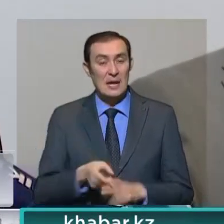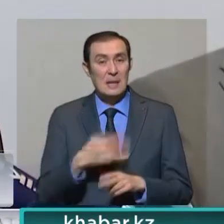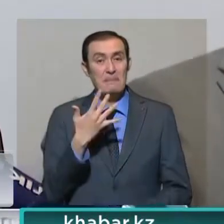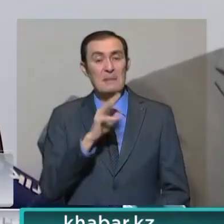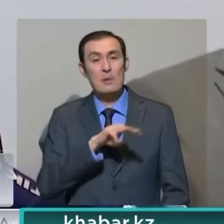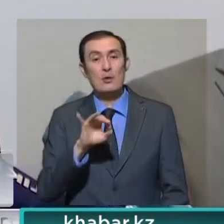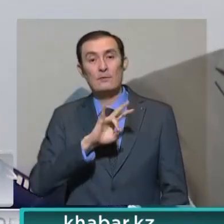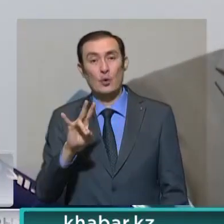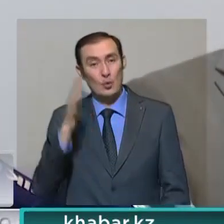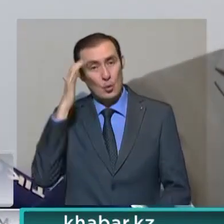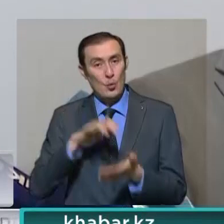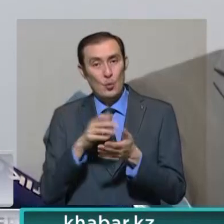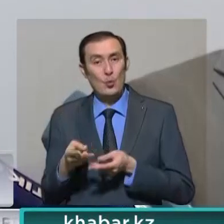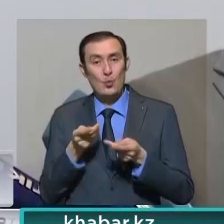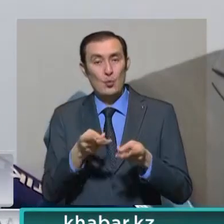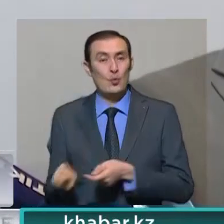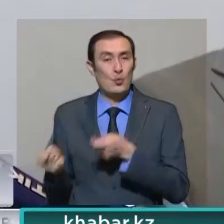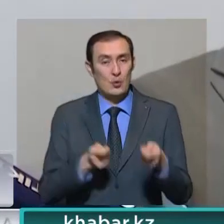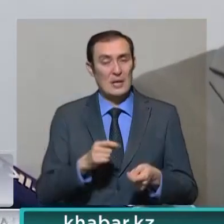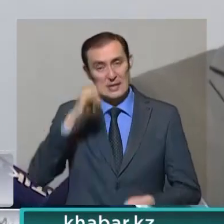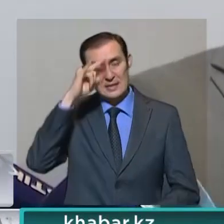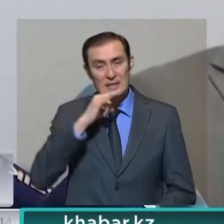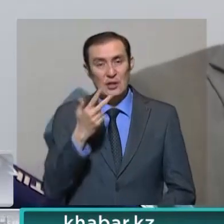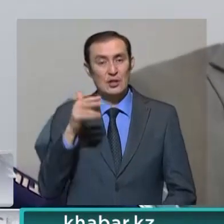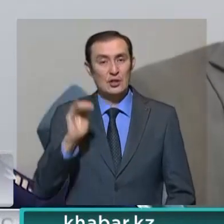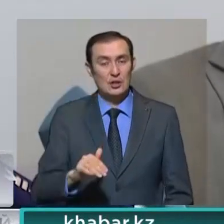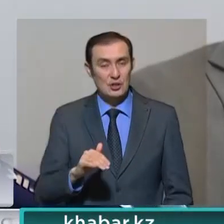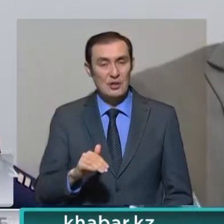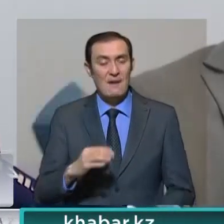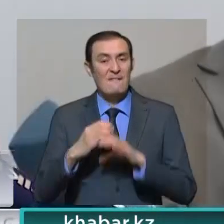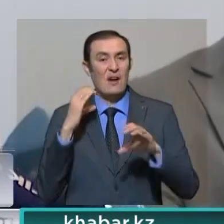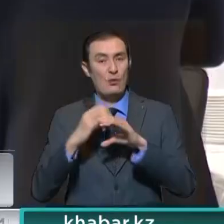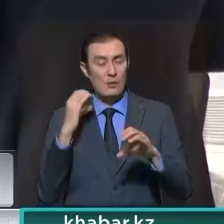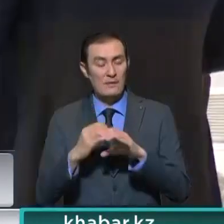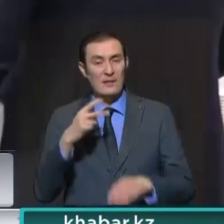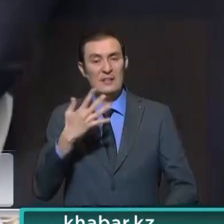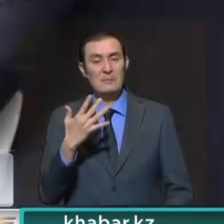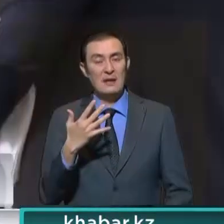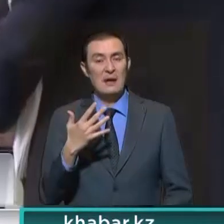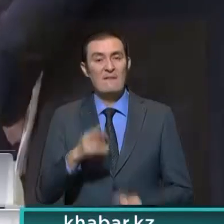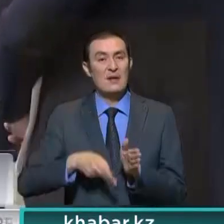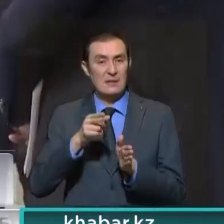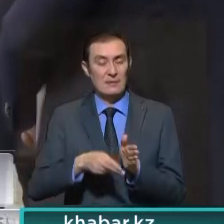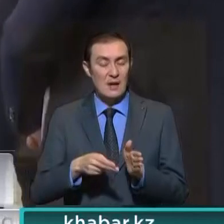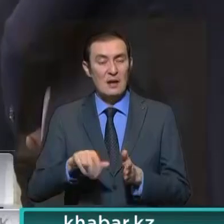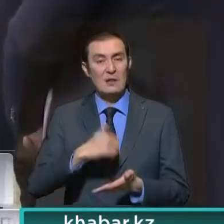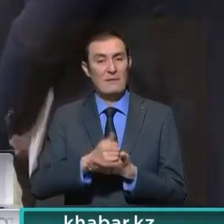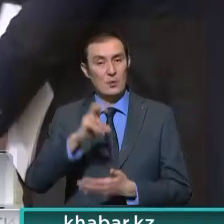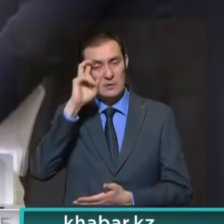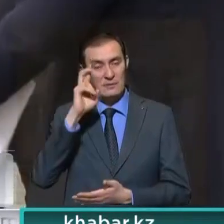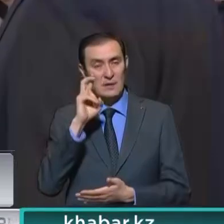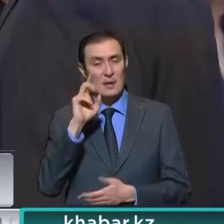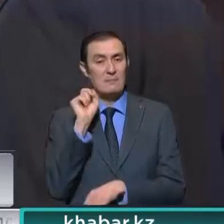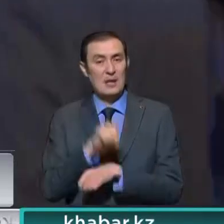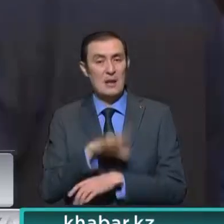5 миллионов тонн поставки угля с казахстанской стороны 3000 полугонов 25 тепловозов главы государства нам